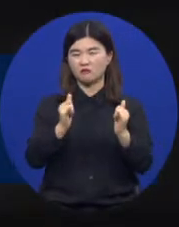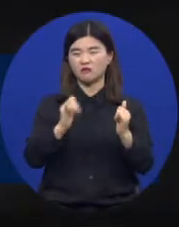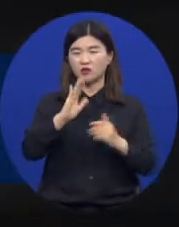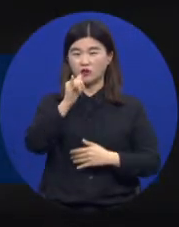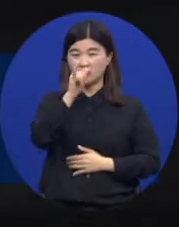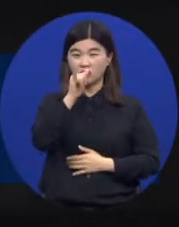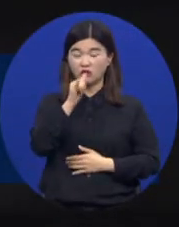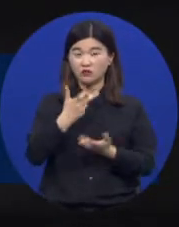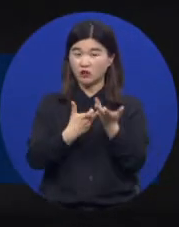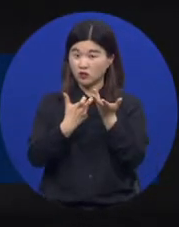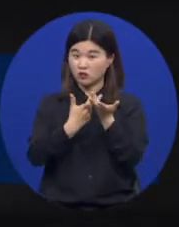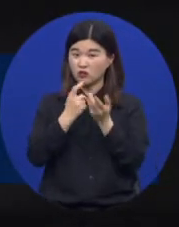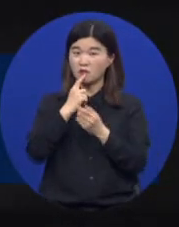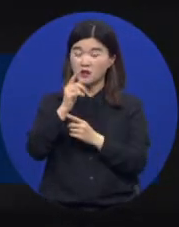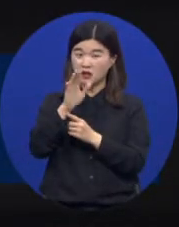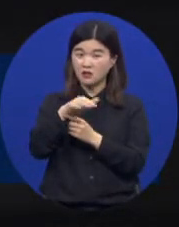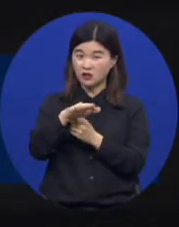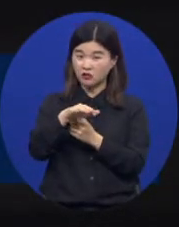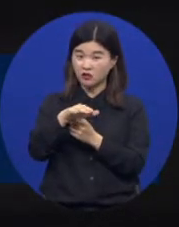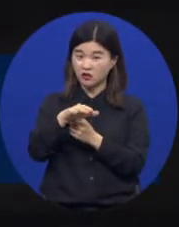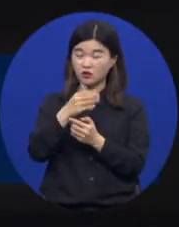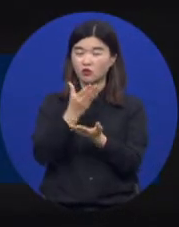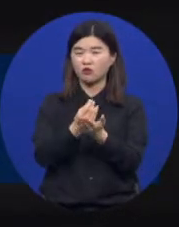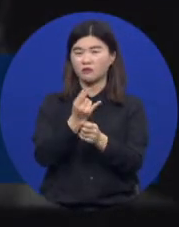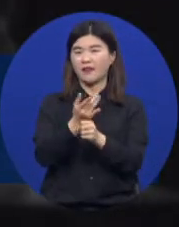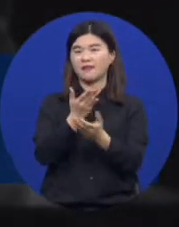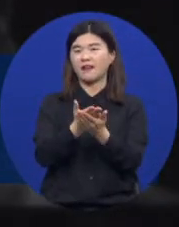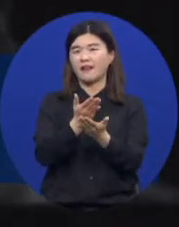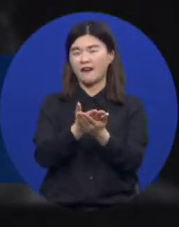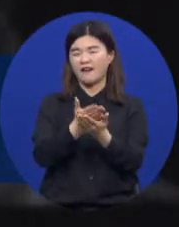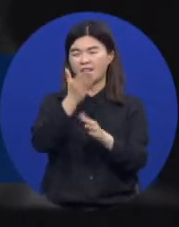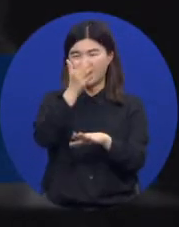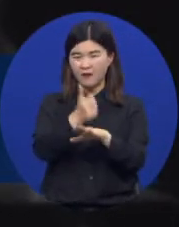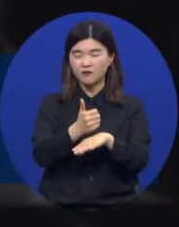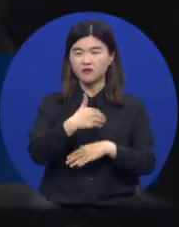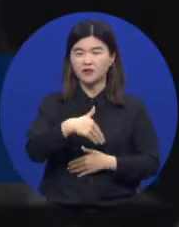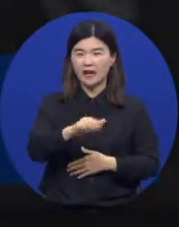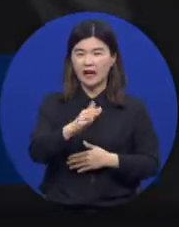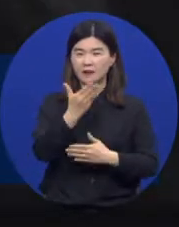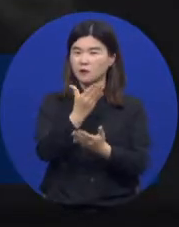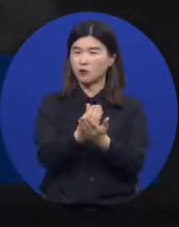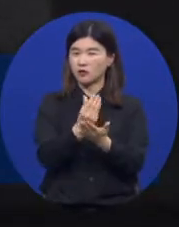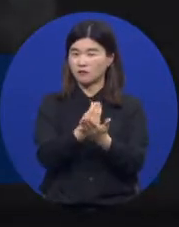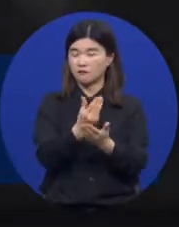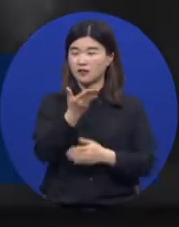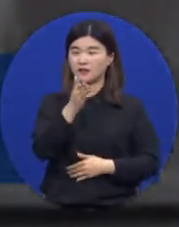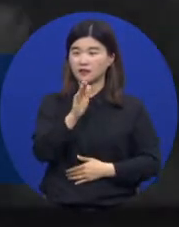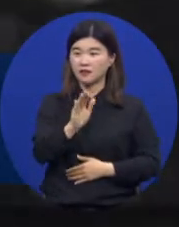제주도 사투리로 이제 녹음을 해달라고 그래가지고 결국 가가지고 녹음을 하는데